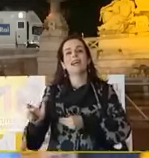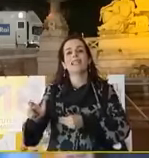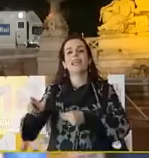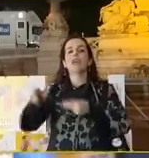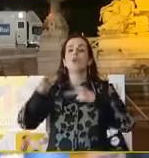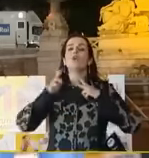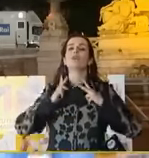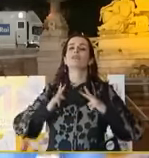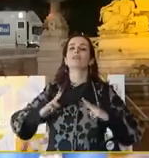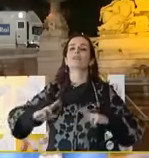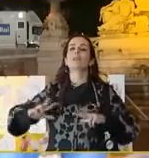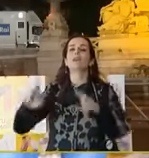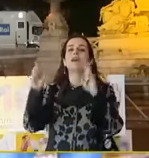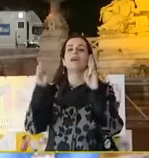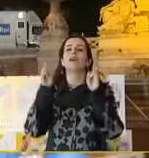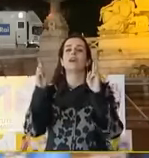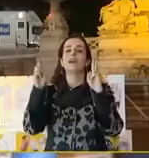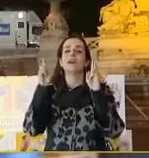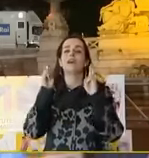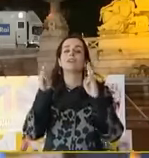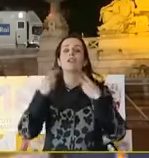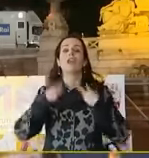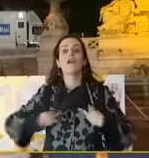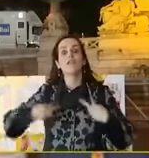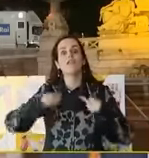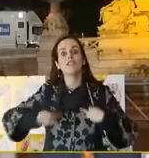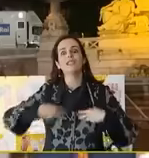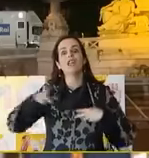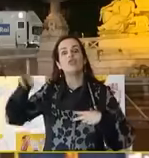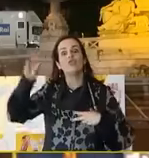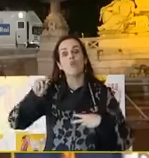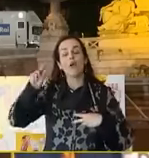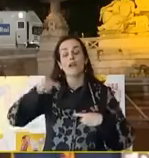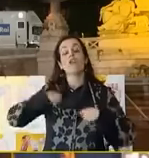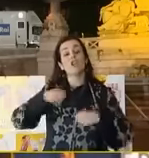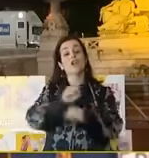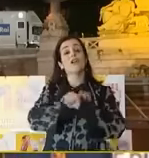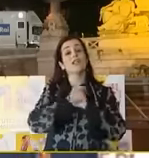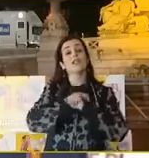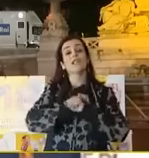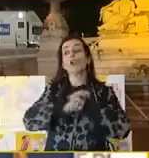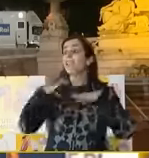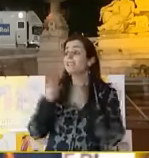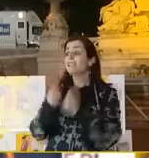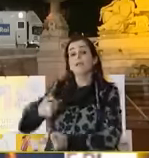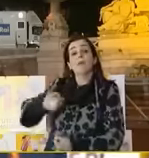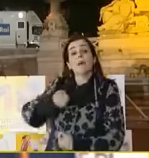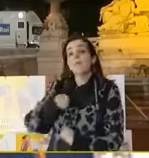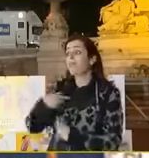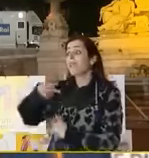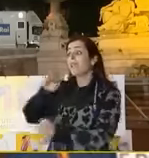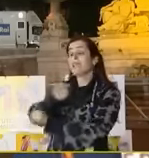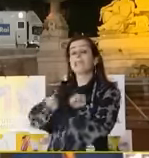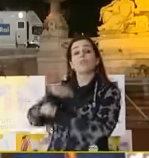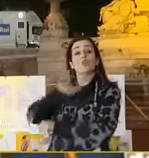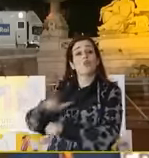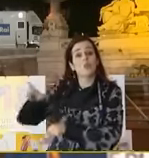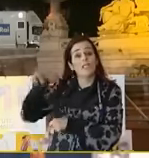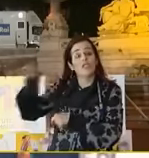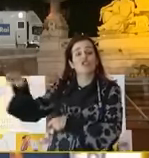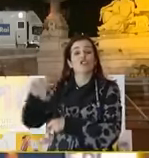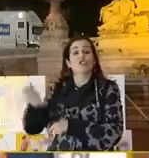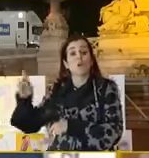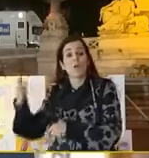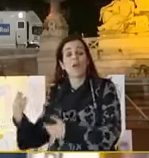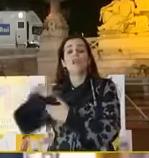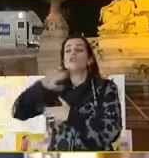un'altra storia, un'altra vita. Io ci ho creduto, insieme a me ci hanno creduto Luigi, Alessandro, tutti i ragazzi che ci hanno accompagnato nelle